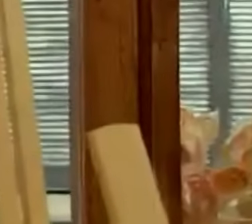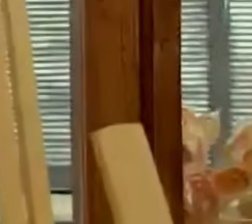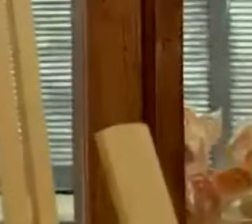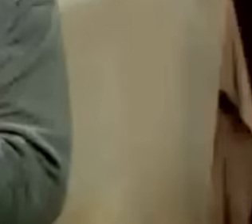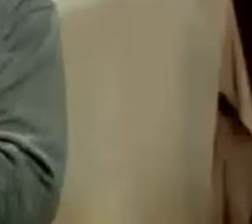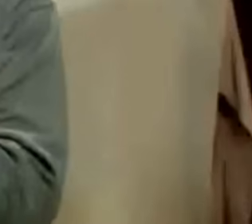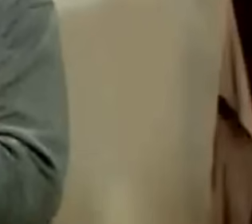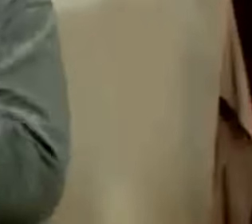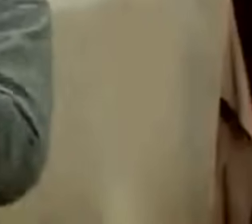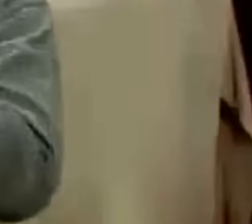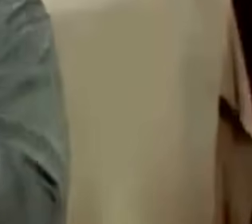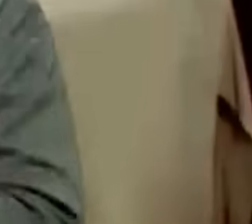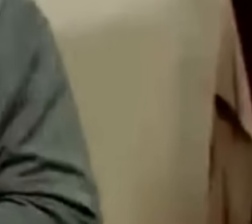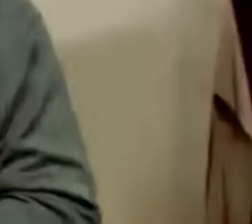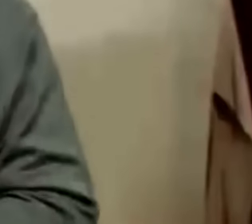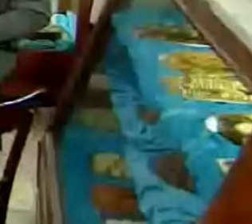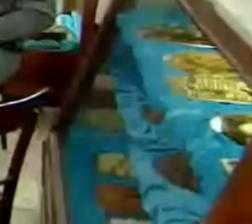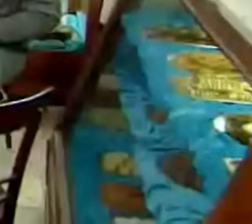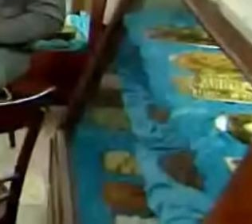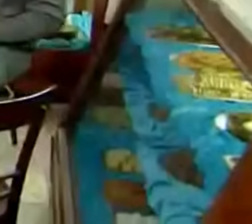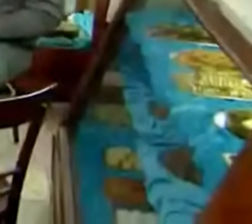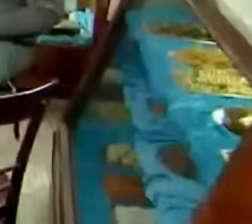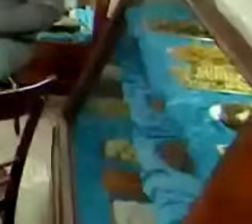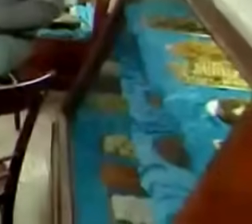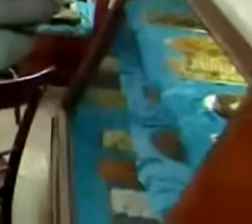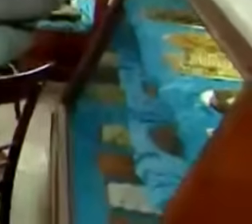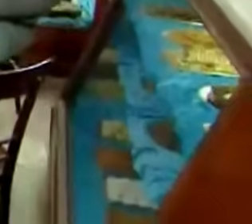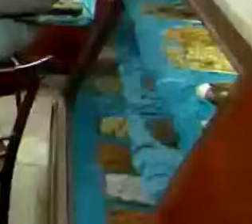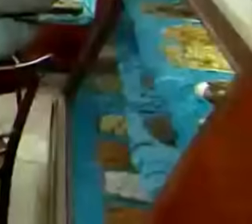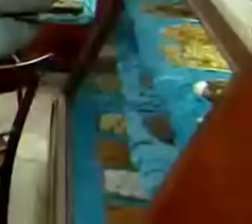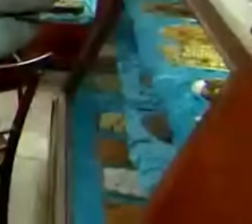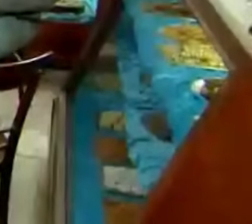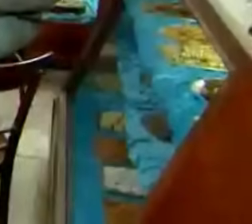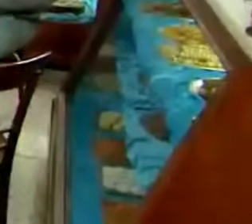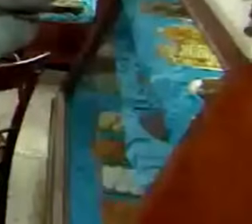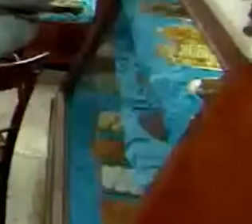Sami resmi şöyle bir analiz edip fırçayı sürmeye devam etti.